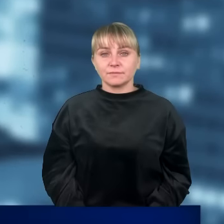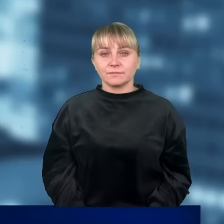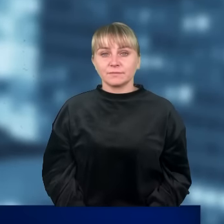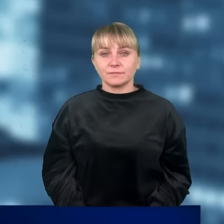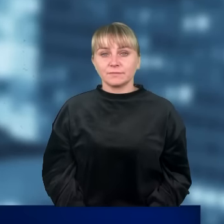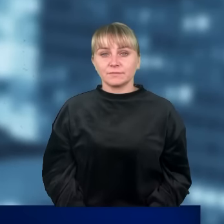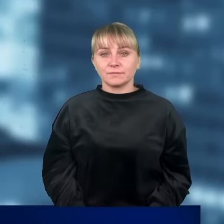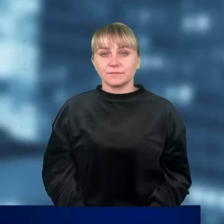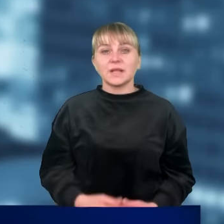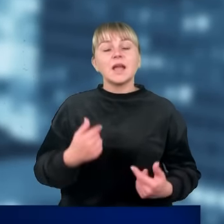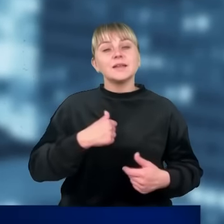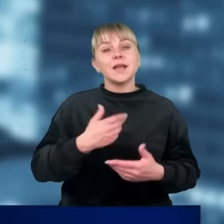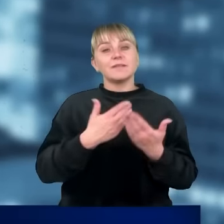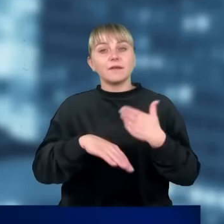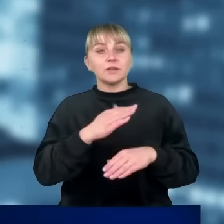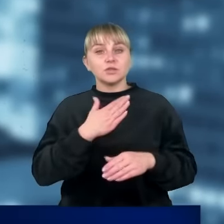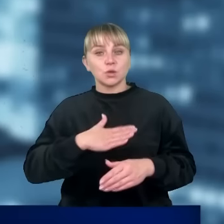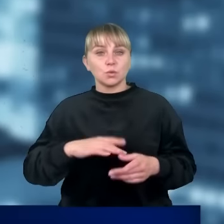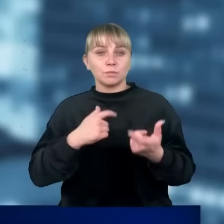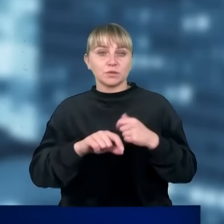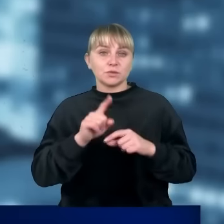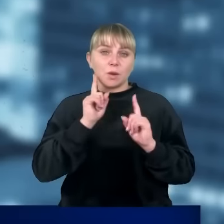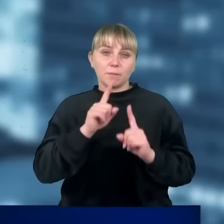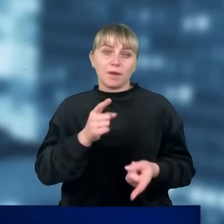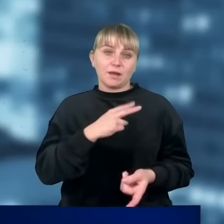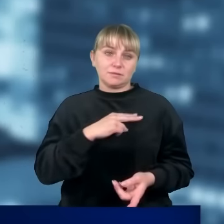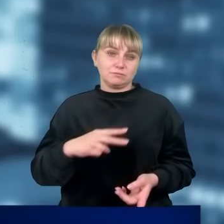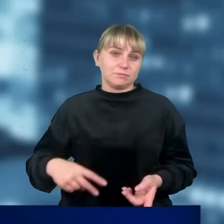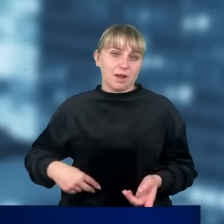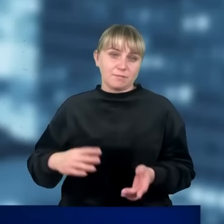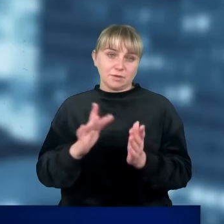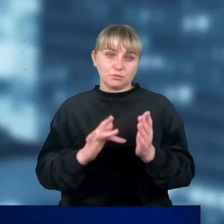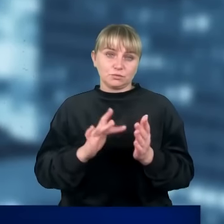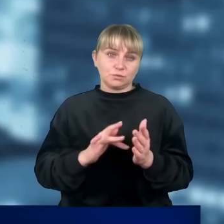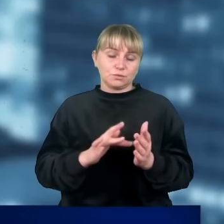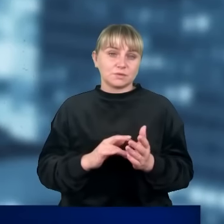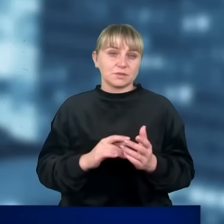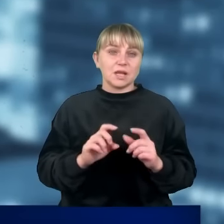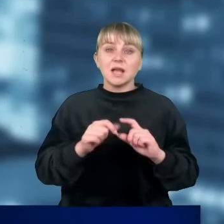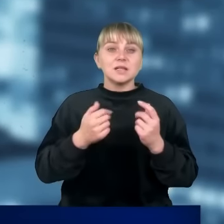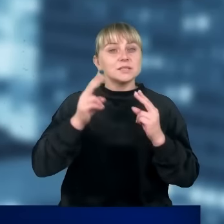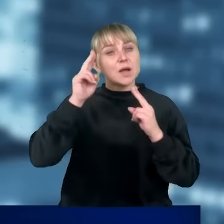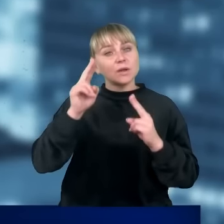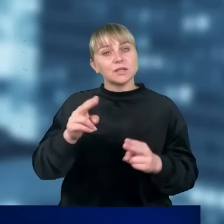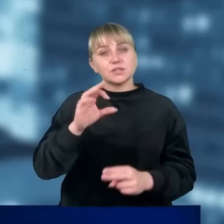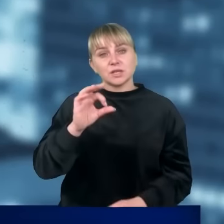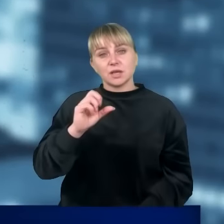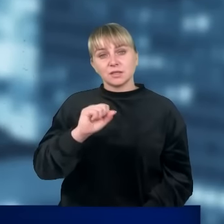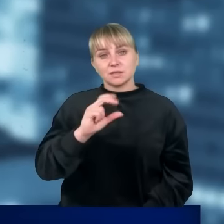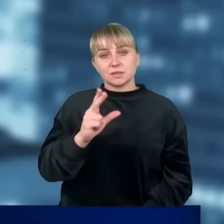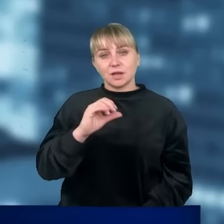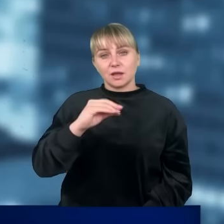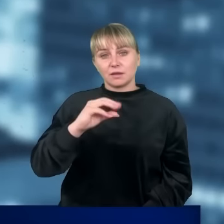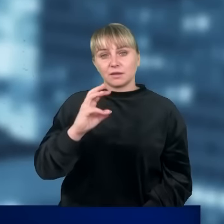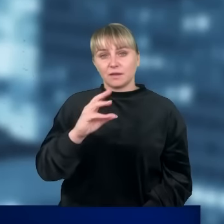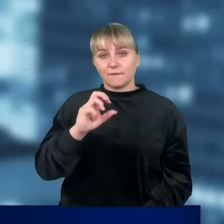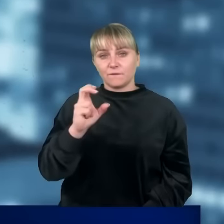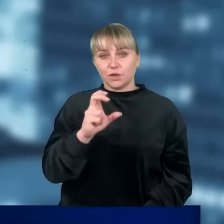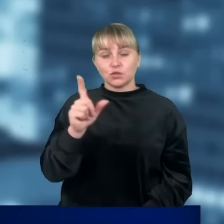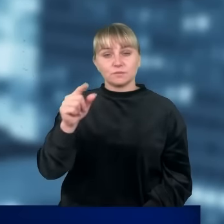wiadomo, że ja najbardziej lubię naszego pana premiera, profesora Tuska. Cała nadzieja w Sakiewiczu. Sakiewicz z wykształcenia to jest